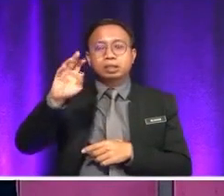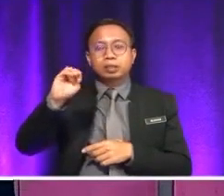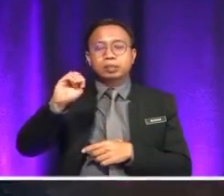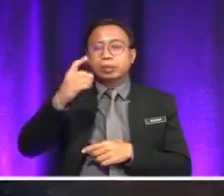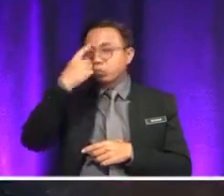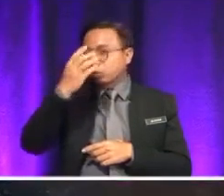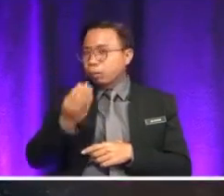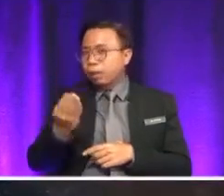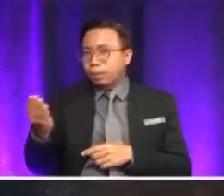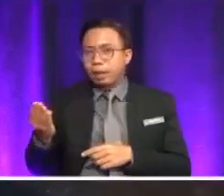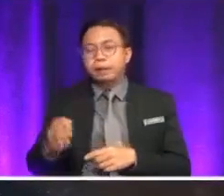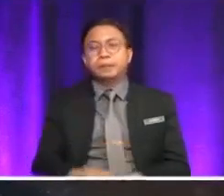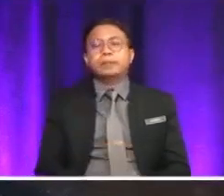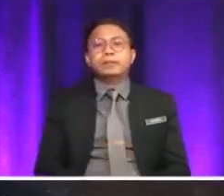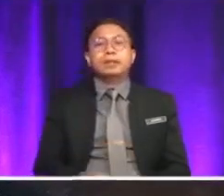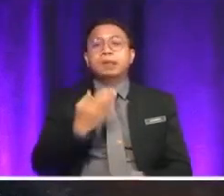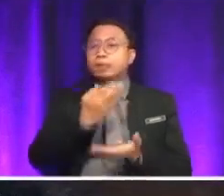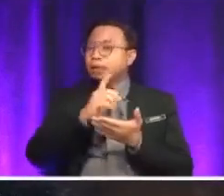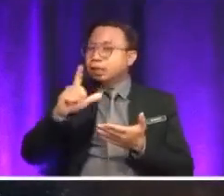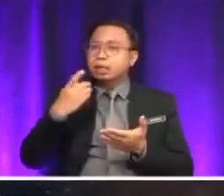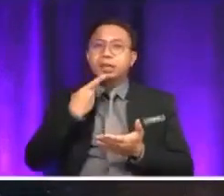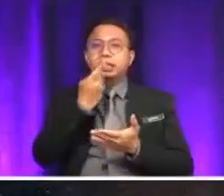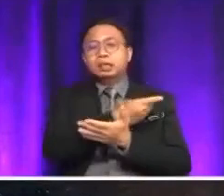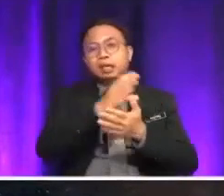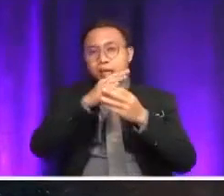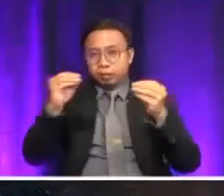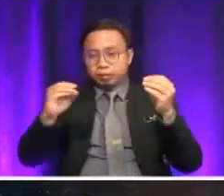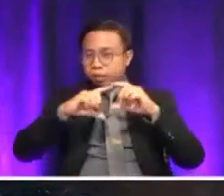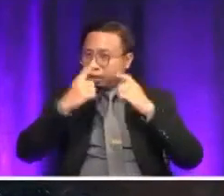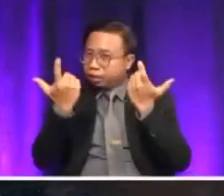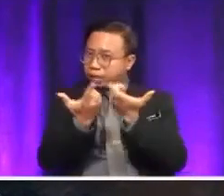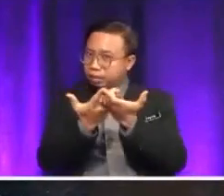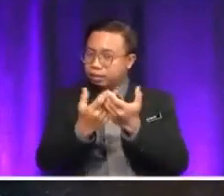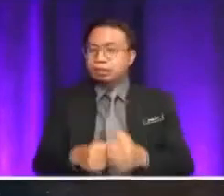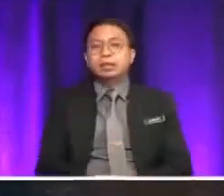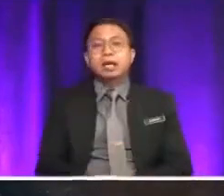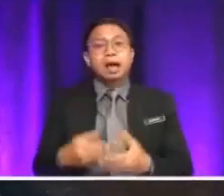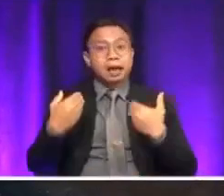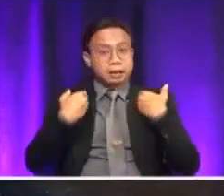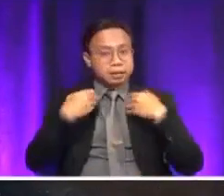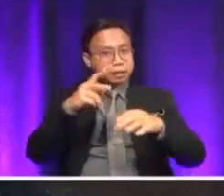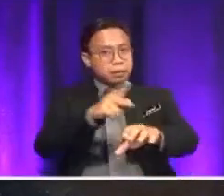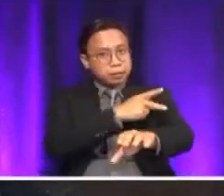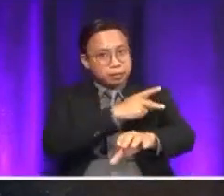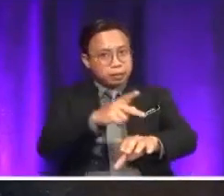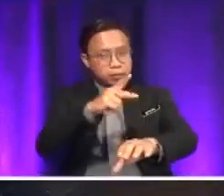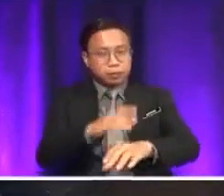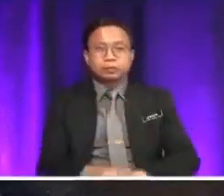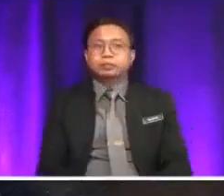sana. Itu dia portal dia. Baiklah, kita akan akhiri kita punya kelas kita cikgu. Kata yang ada pantun. Tadi dia